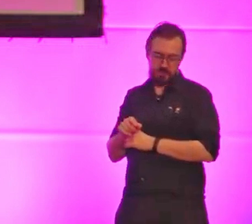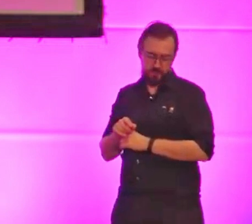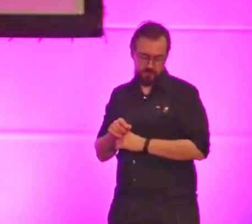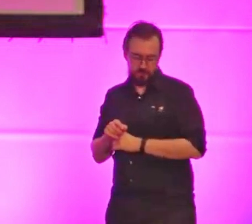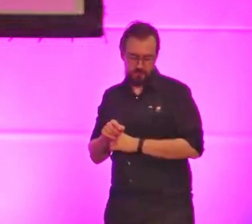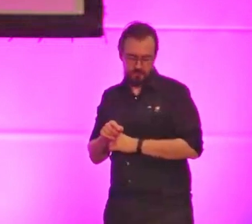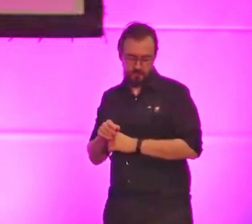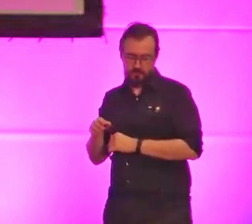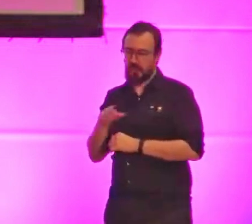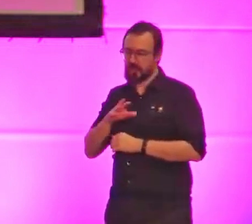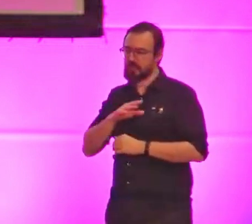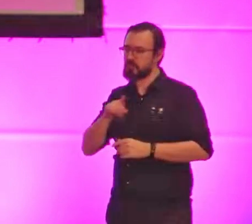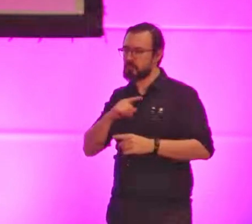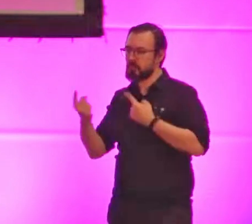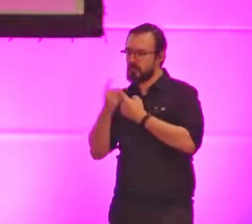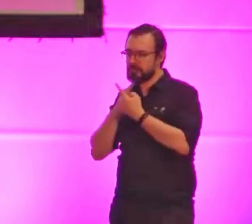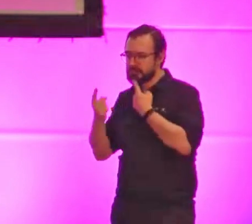Vi hade mycket konversation så att säga